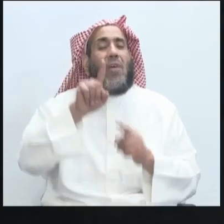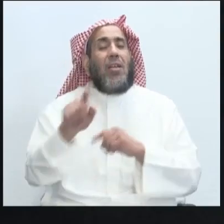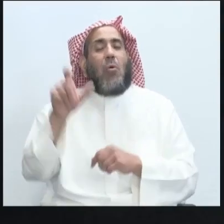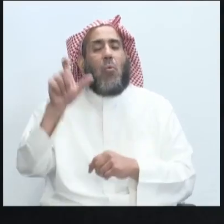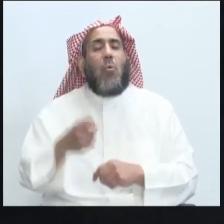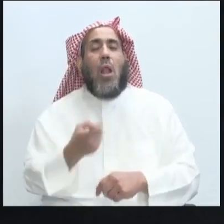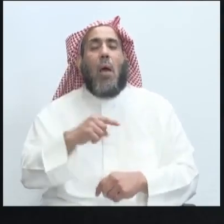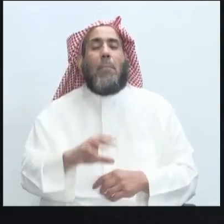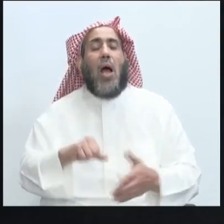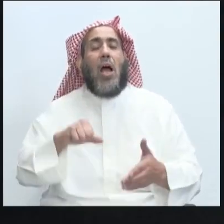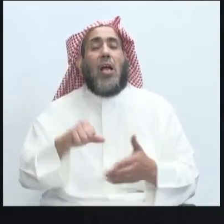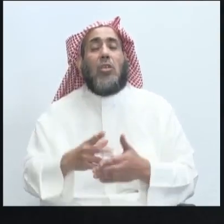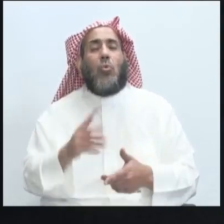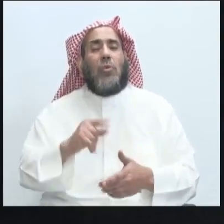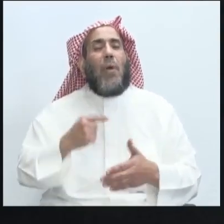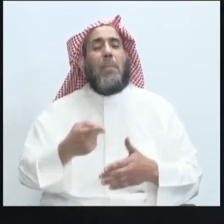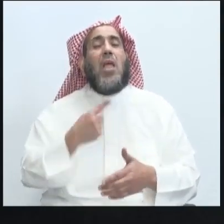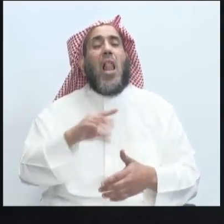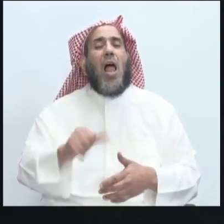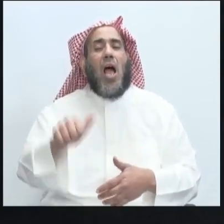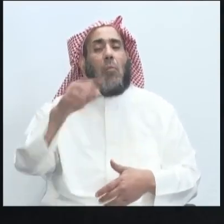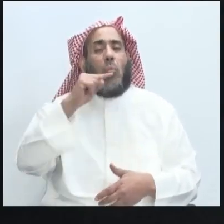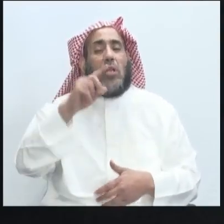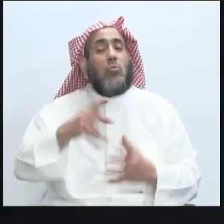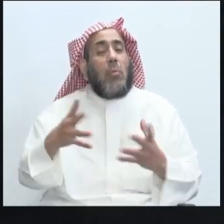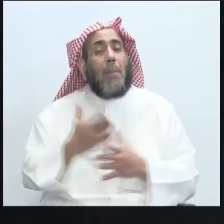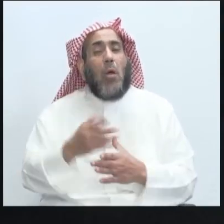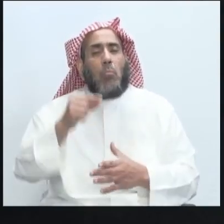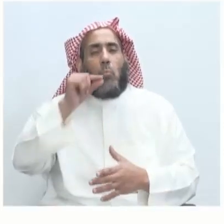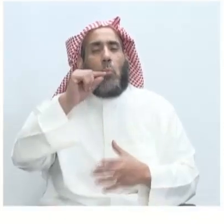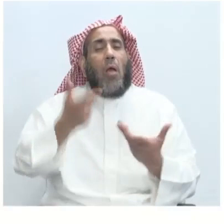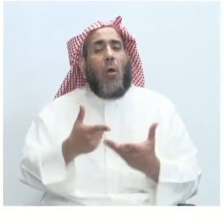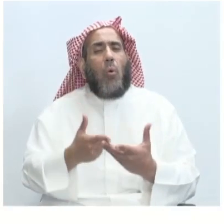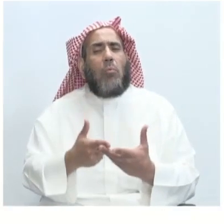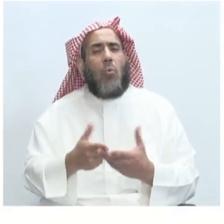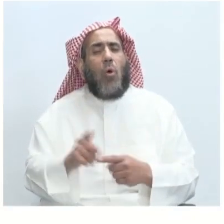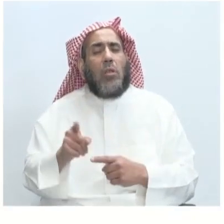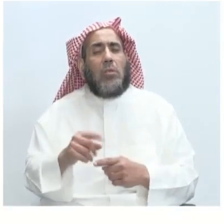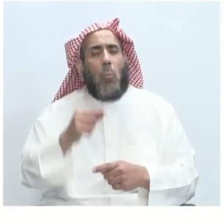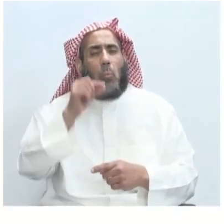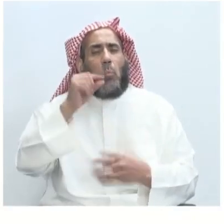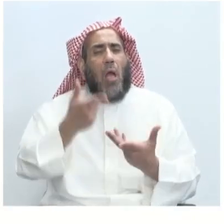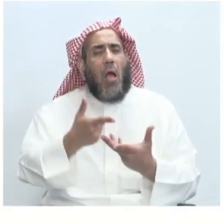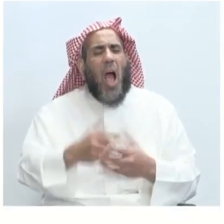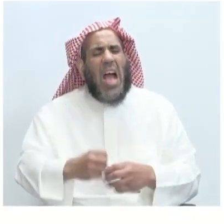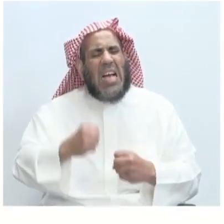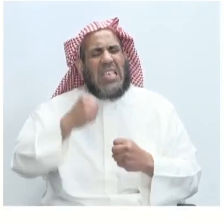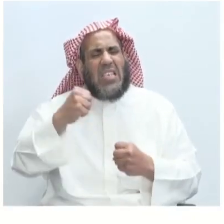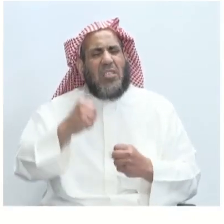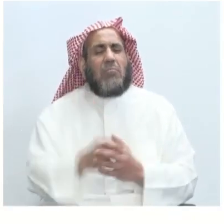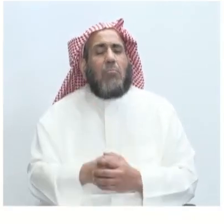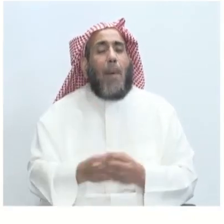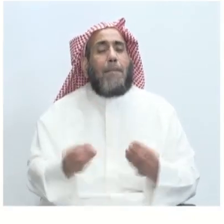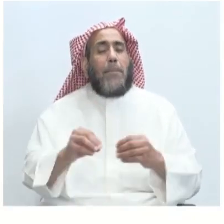لبى حاجته او دافعه من العطش لان العطش ماذا احسنتم العطش اشد